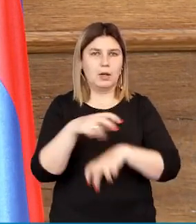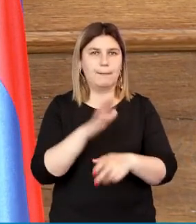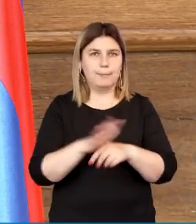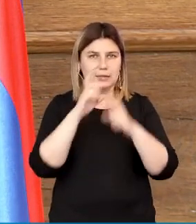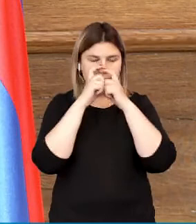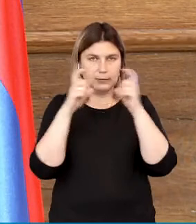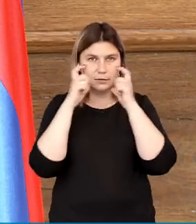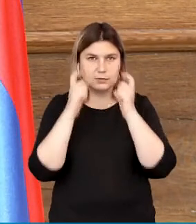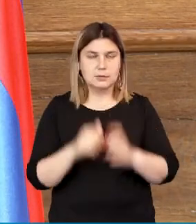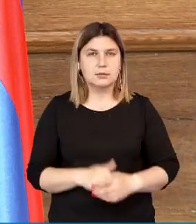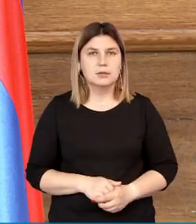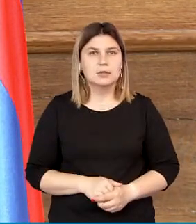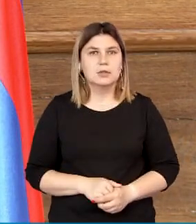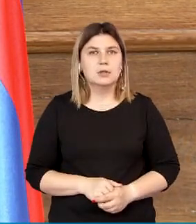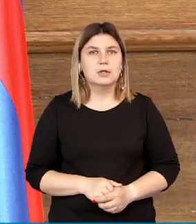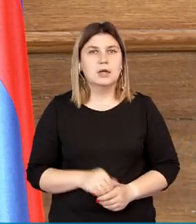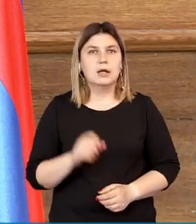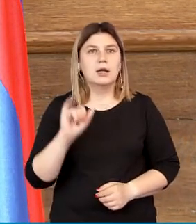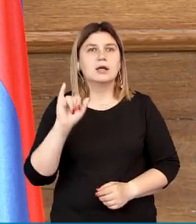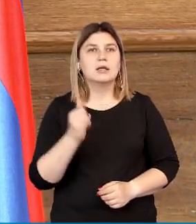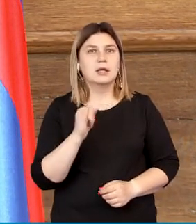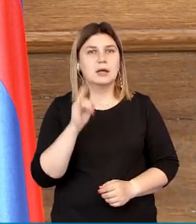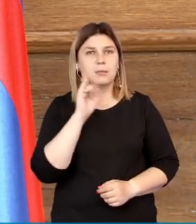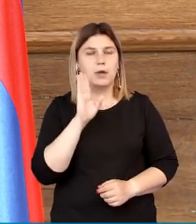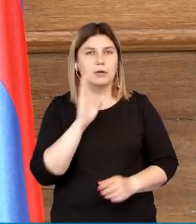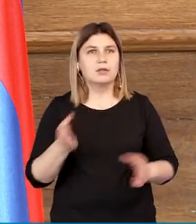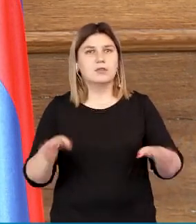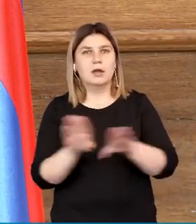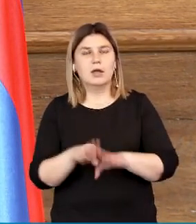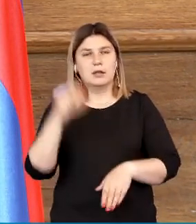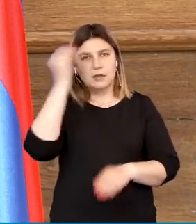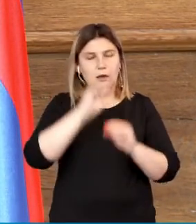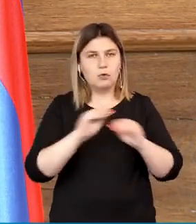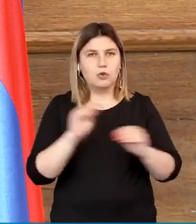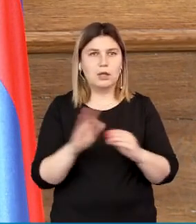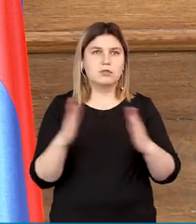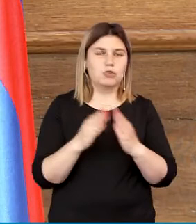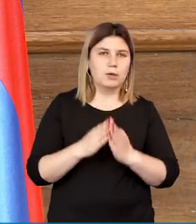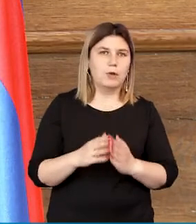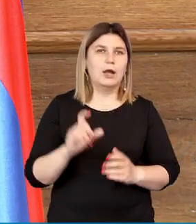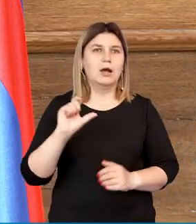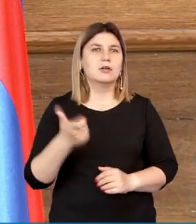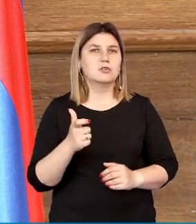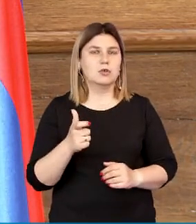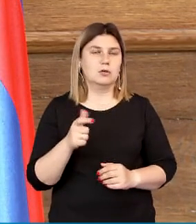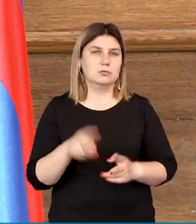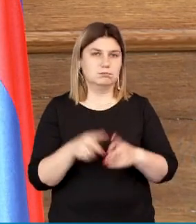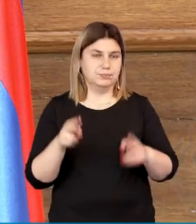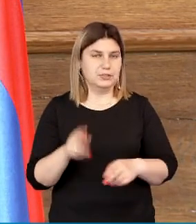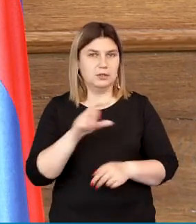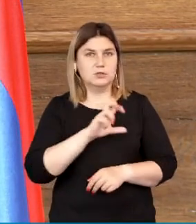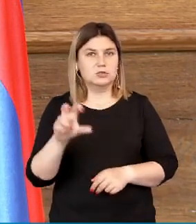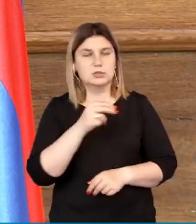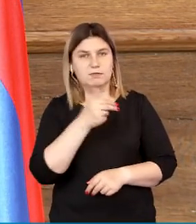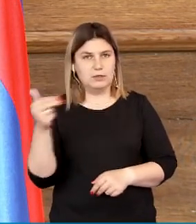maski. Jak prawdopodobny jest ponowny lockdown? Nauczanie domowe po kilku dniach, tygodniach od rozpoczęcia sezonu szkolnego. Czy są w tym temacie